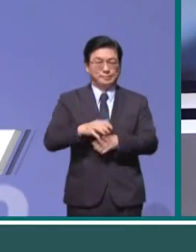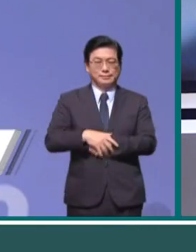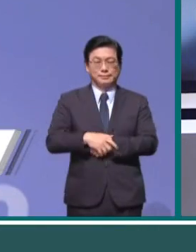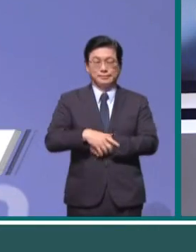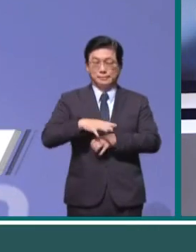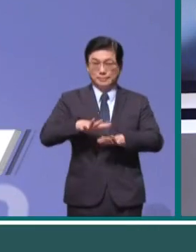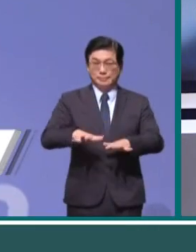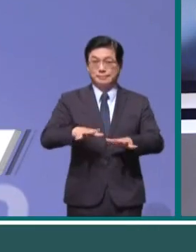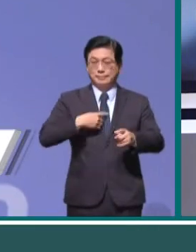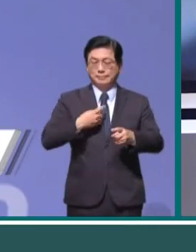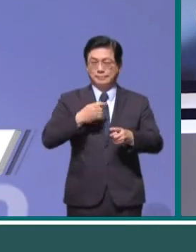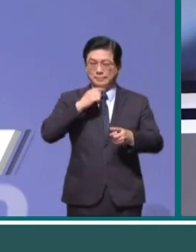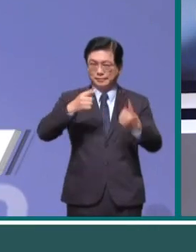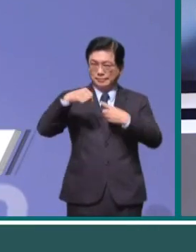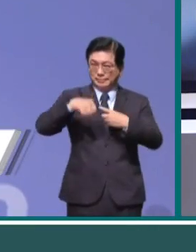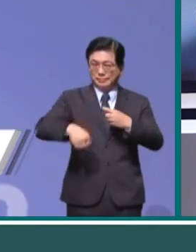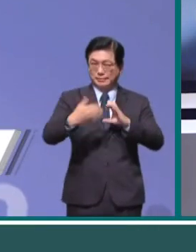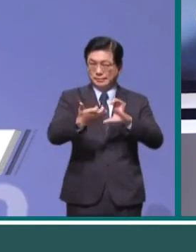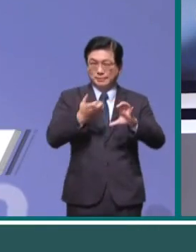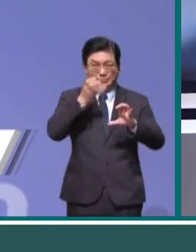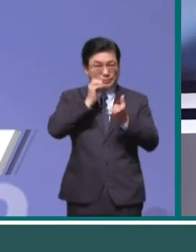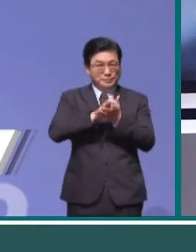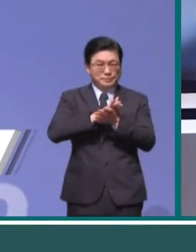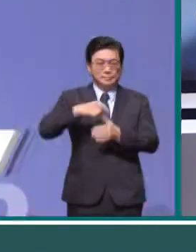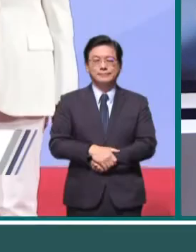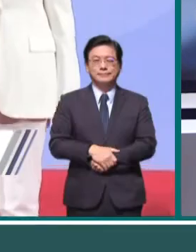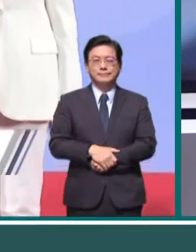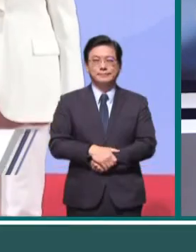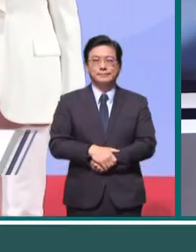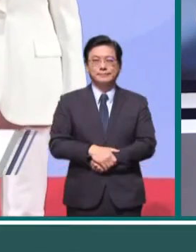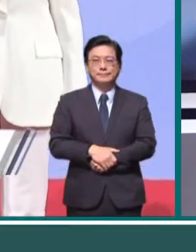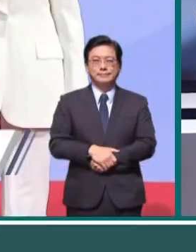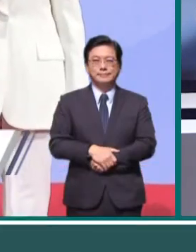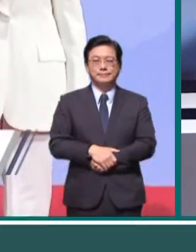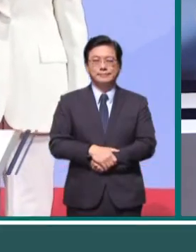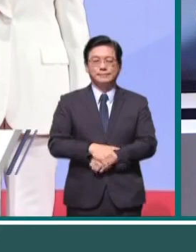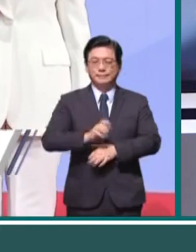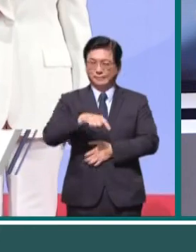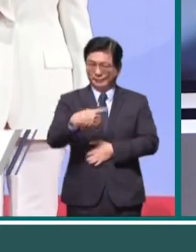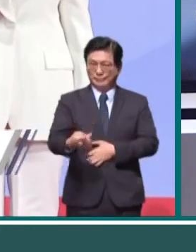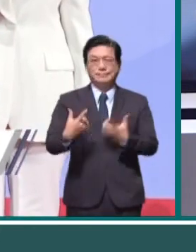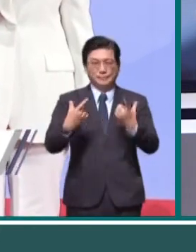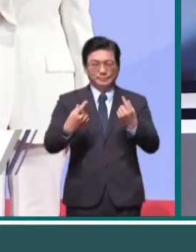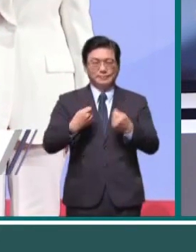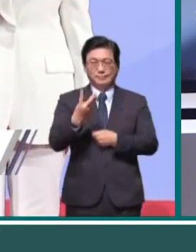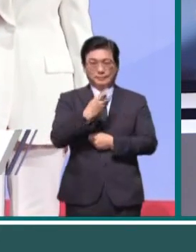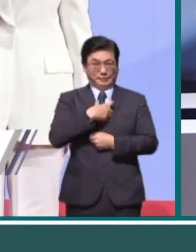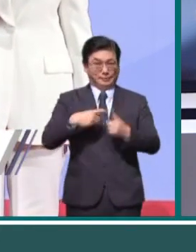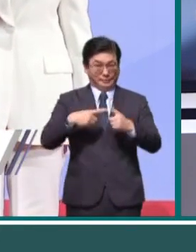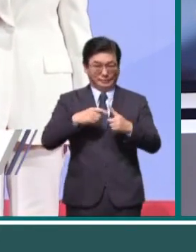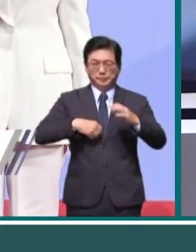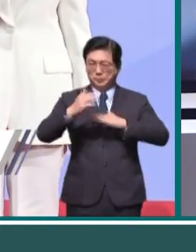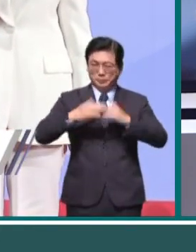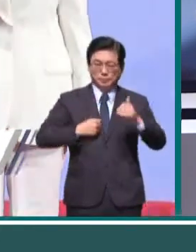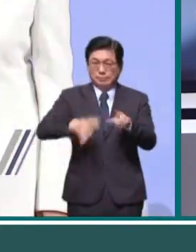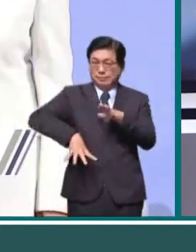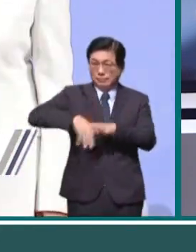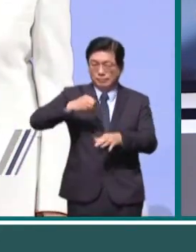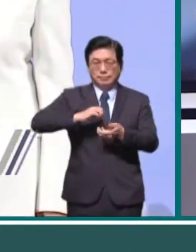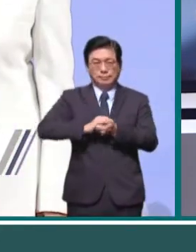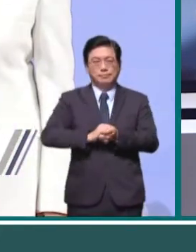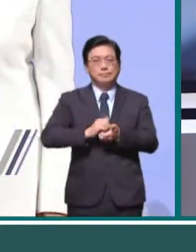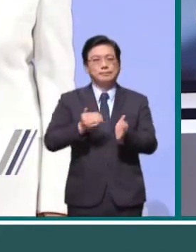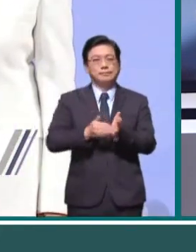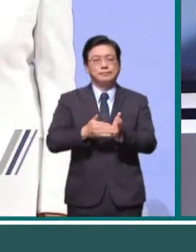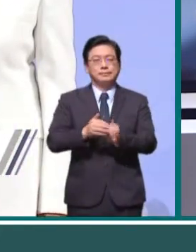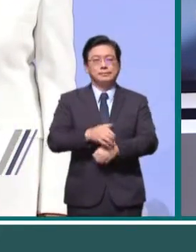人的高度格局，还有理想跟愿景。而你今天从我这几个标准来看的话，我觉得蒋万安跟黄珊珊的表现令